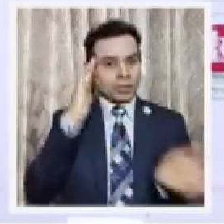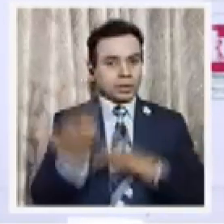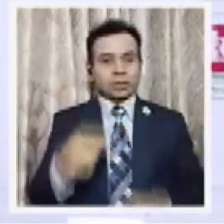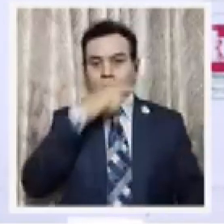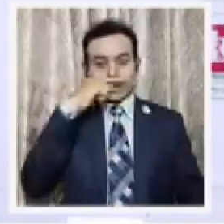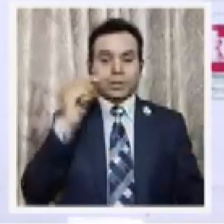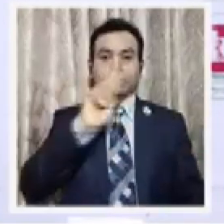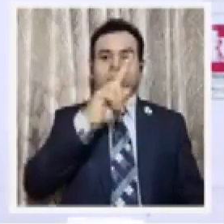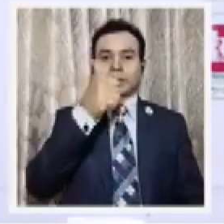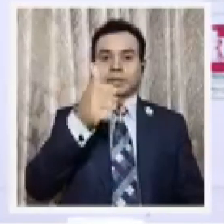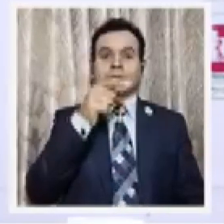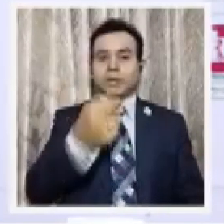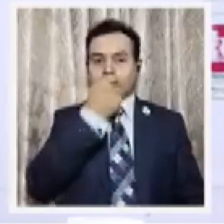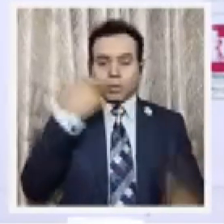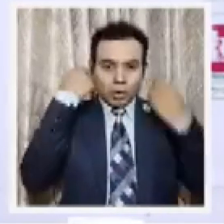1.31%।